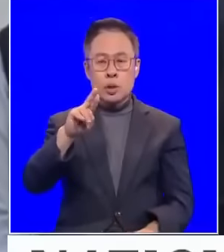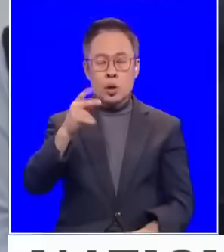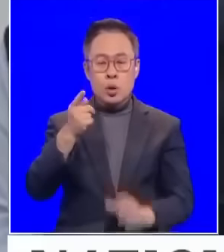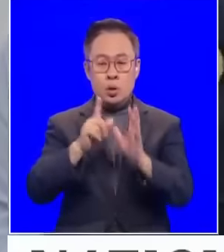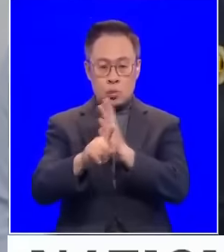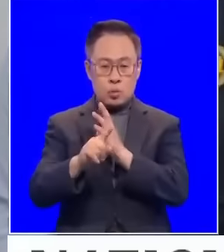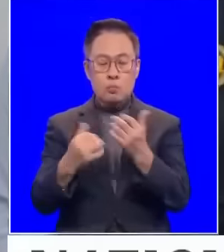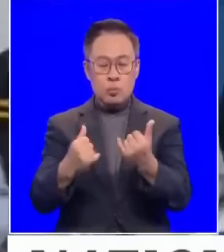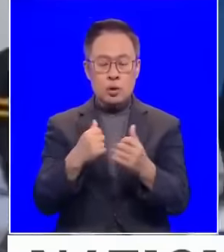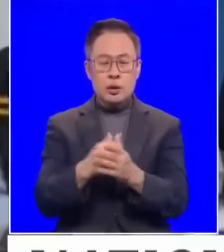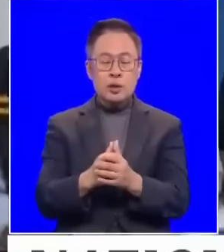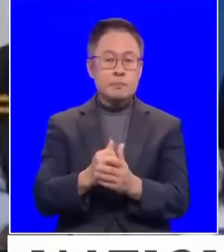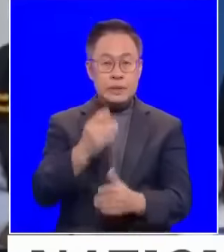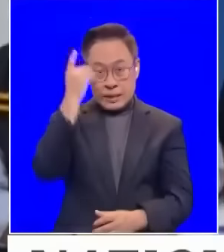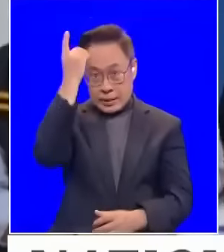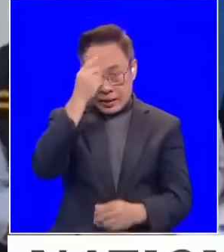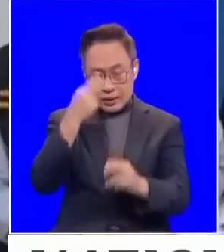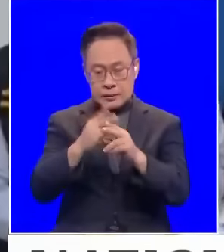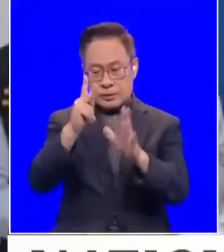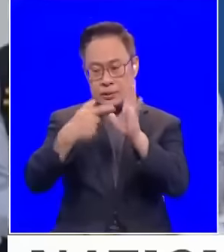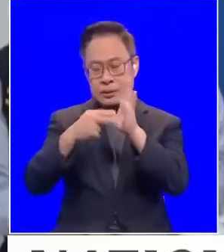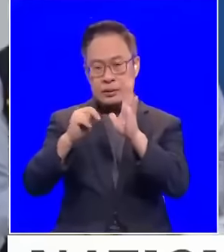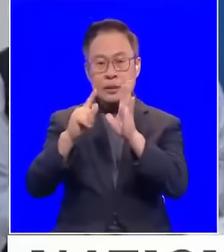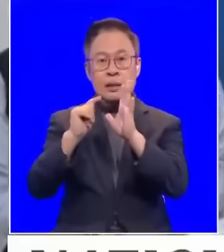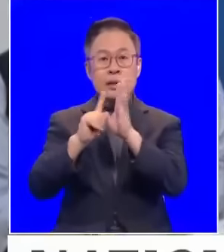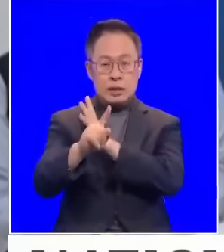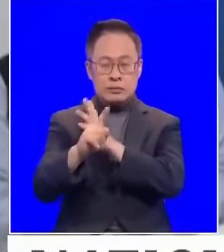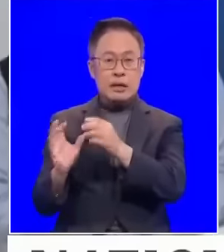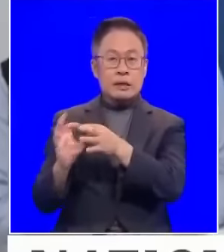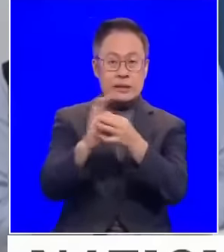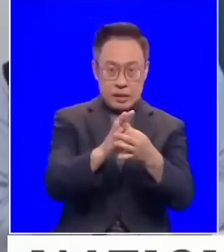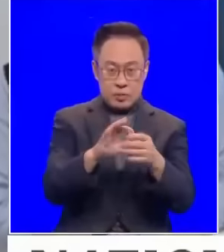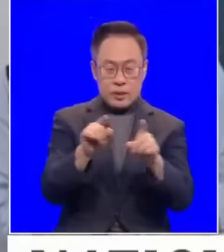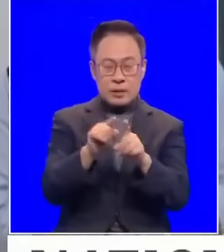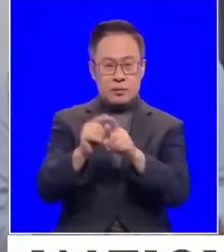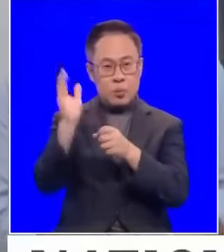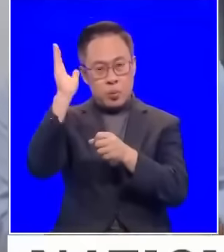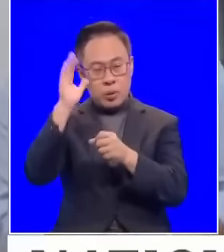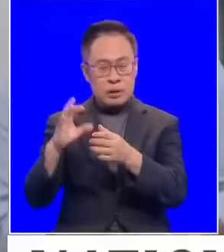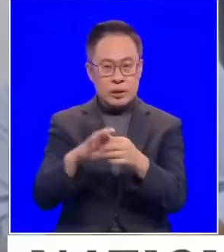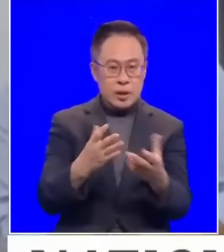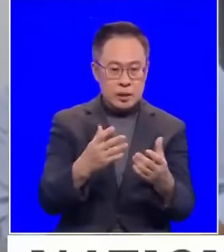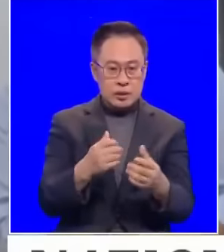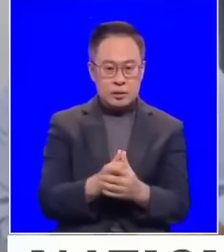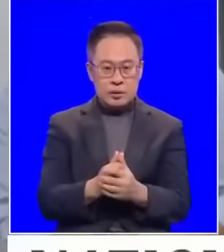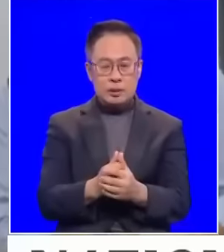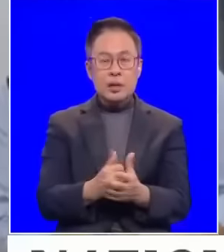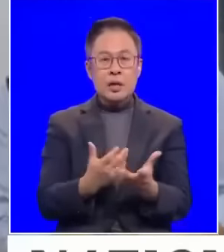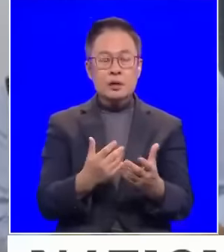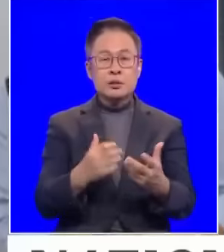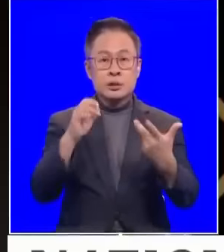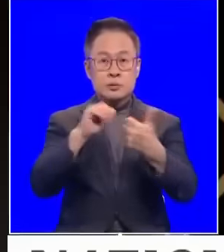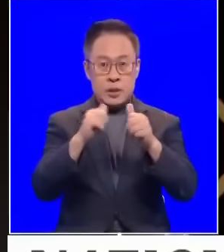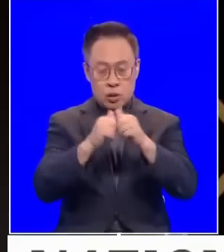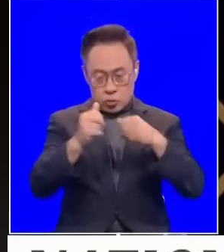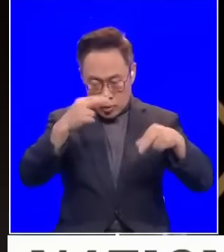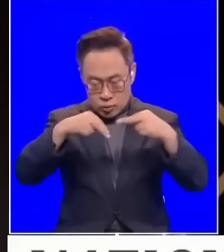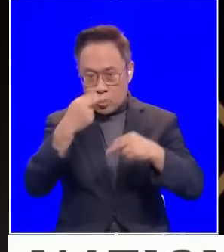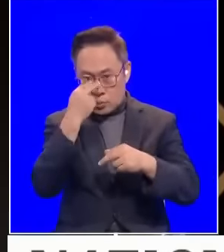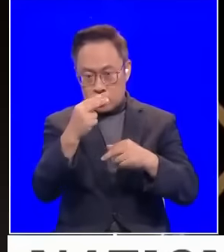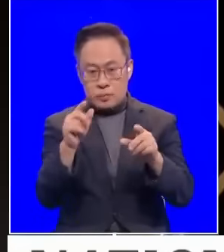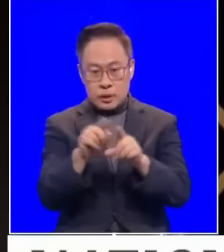ชื่อดังเข้ามาเกี่ยวข้องอีกแล้วนั่นก็คือคุณกันกันตาถาวรแล้วก็บอกว่าคนล้มเราไม่ซ้ำแต่มีคนเขาบอกว่า